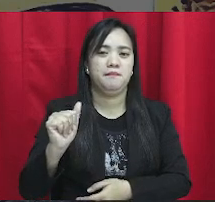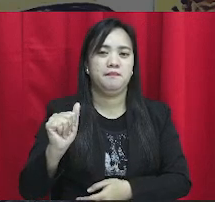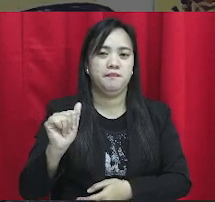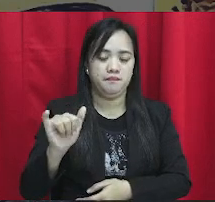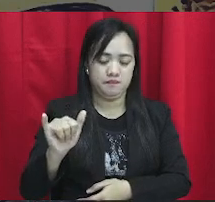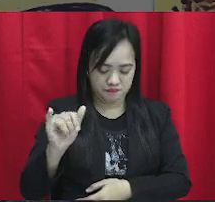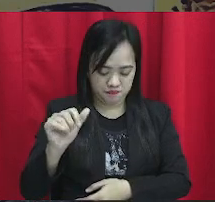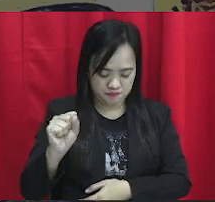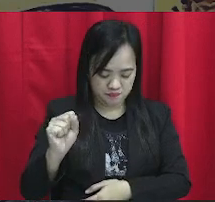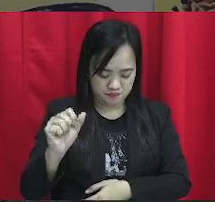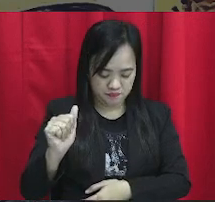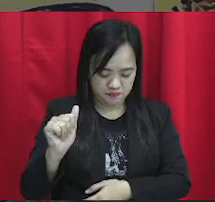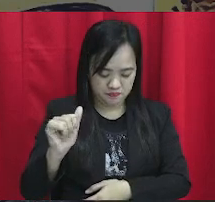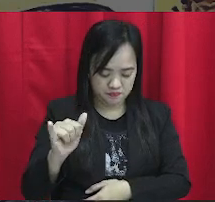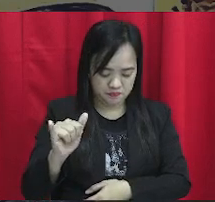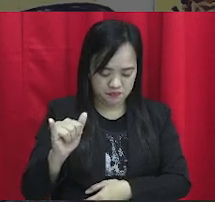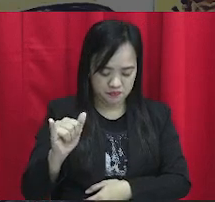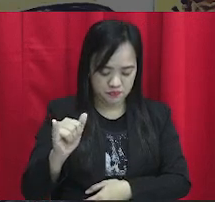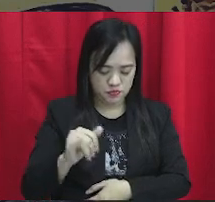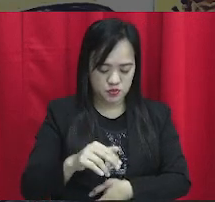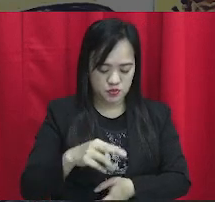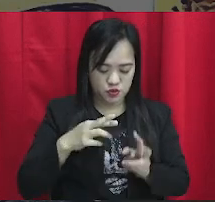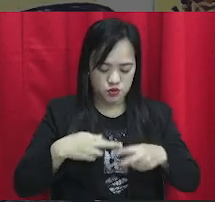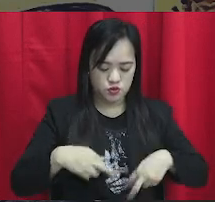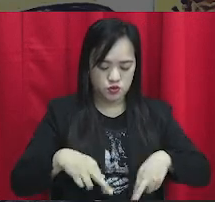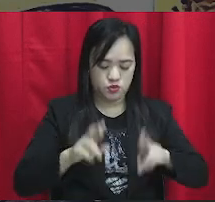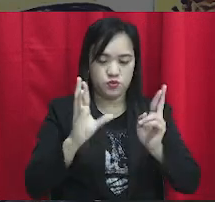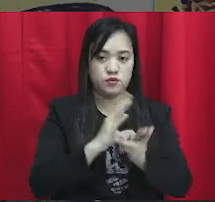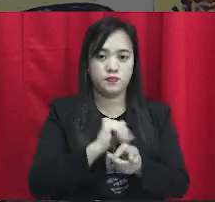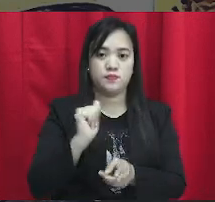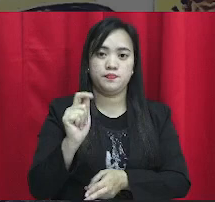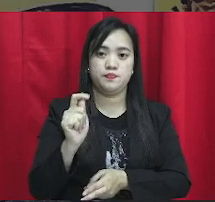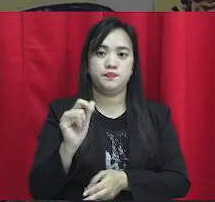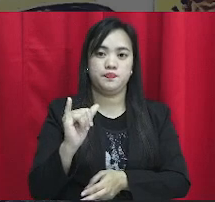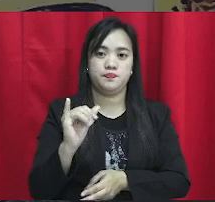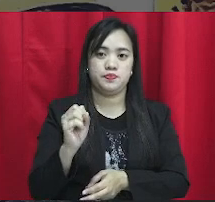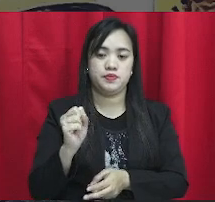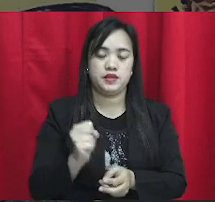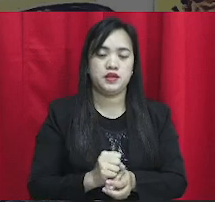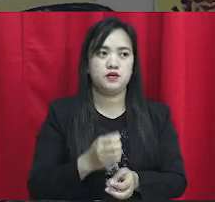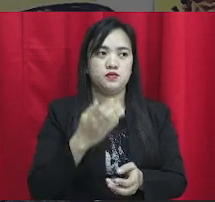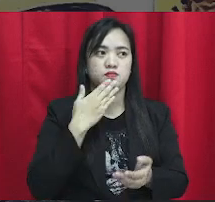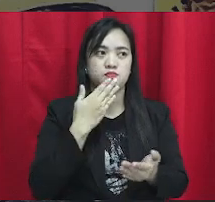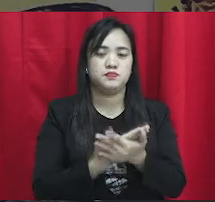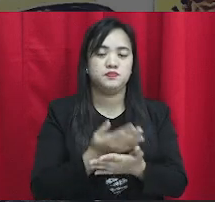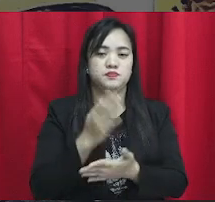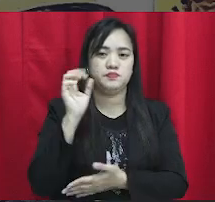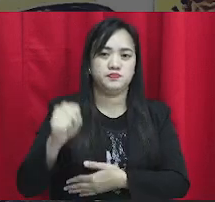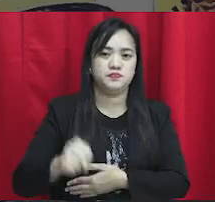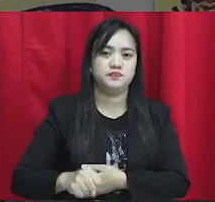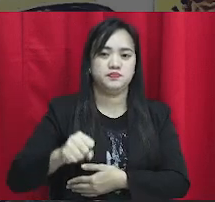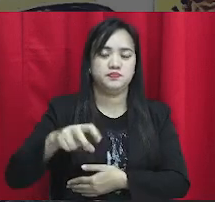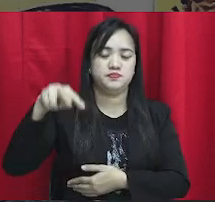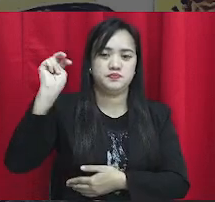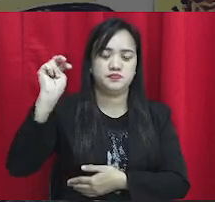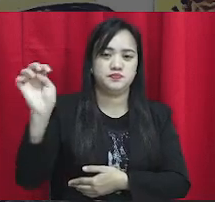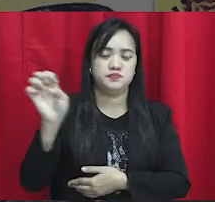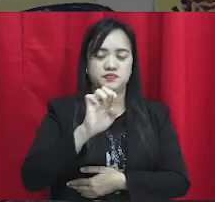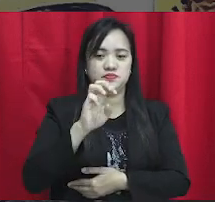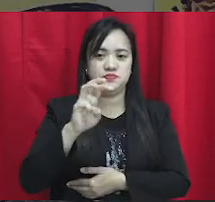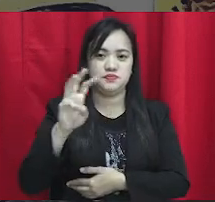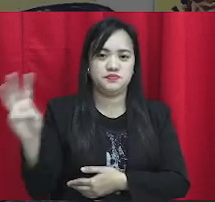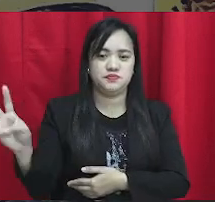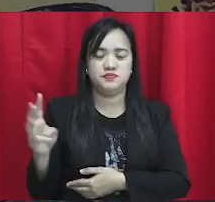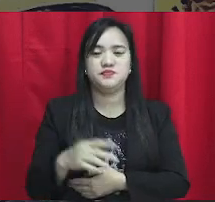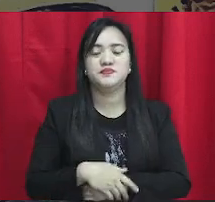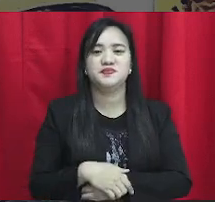nyo po, nandito kami sa Magsaysay Road. At magandang tanghali po sa ating lahat, South Border Family, sa North, West, South,